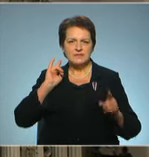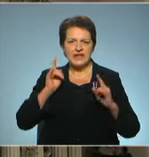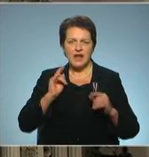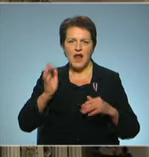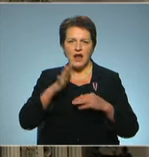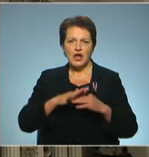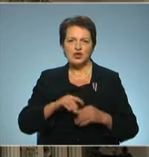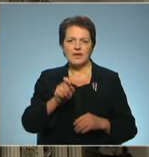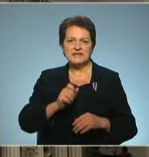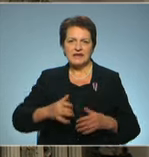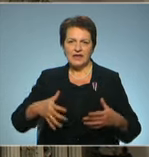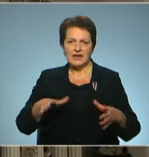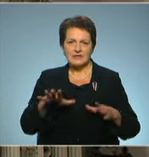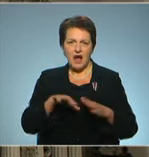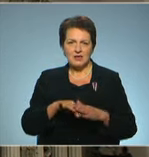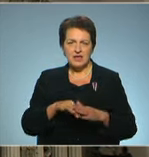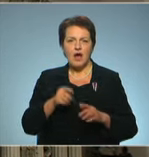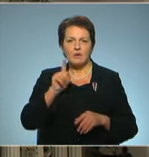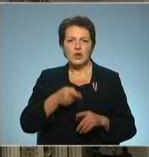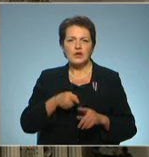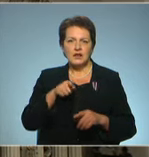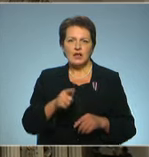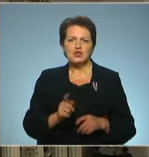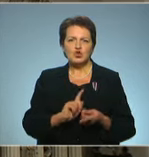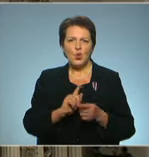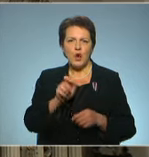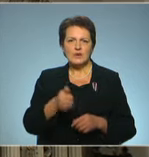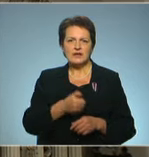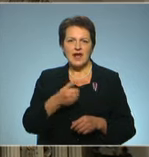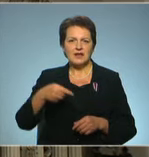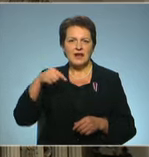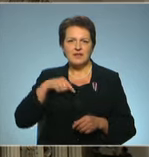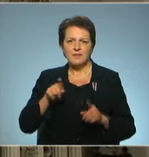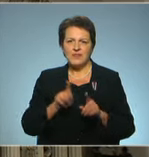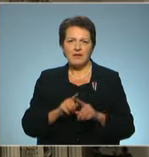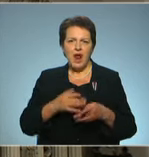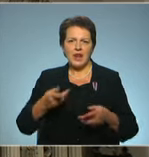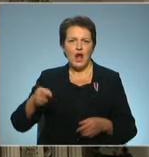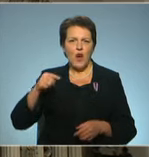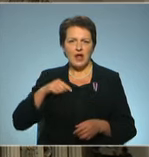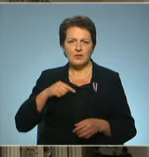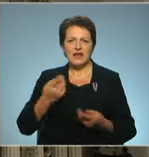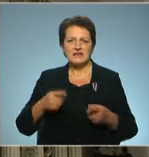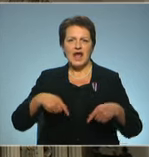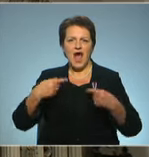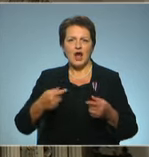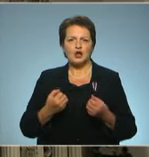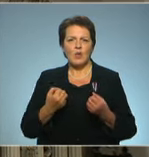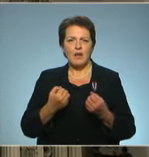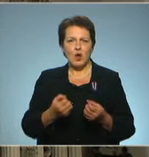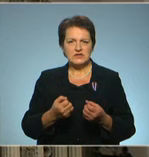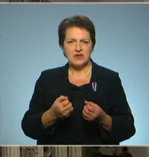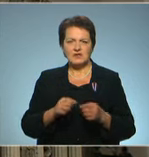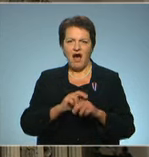civilizācijā, proti, tad skolotājs gadās saņēma tikpat lielu atalgojumu, cik ratu braucējs,